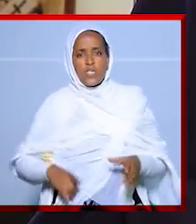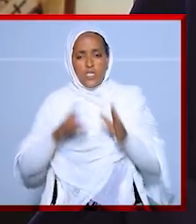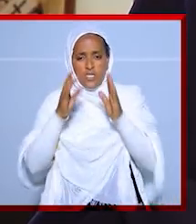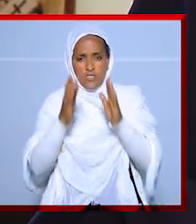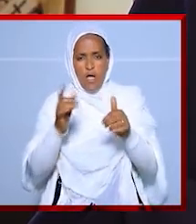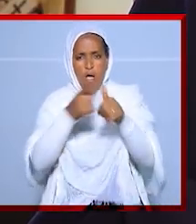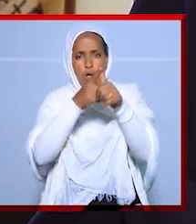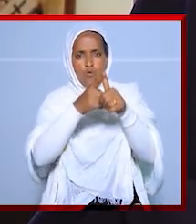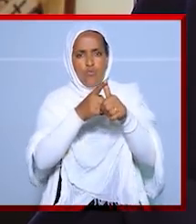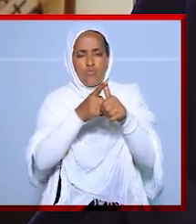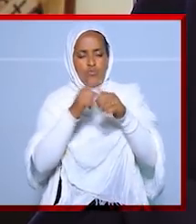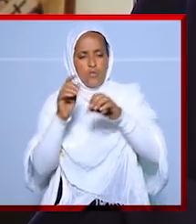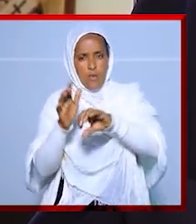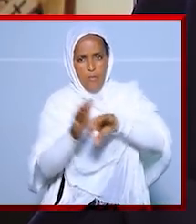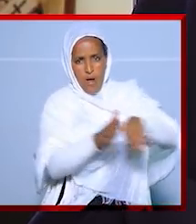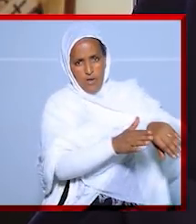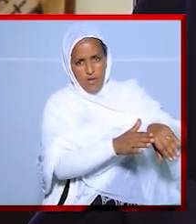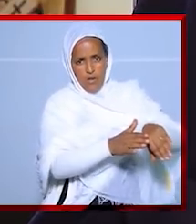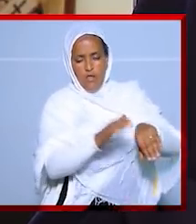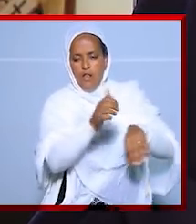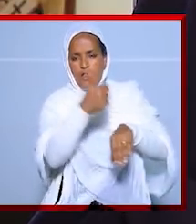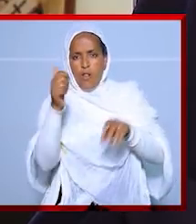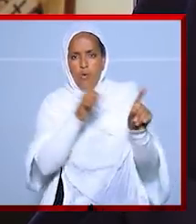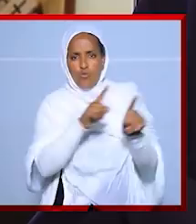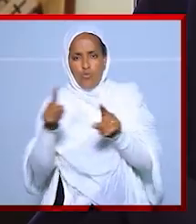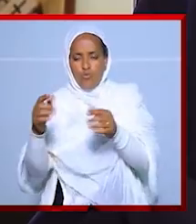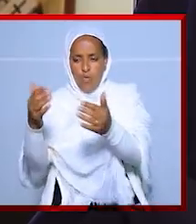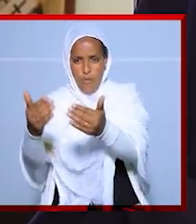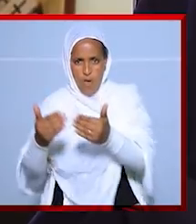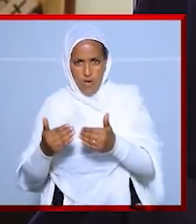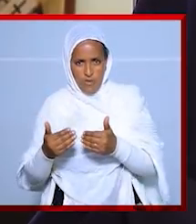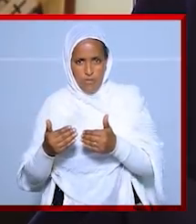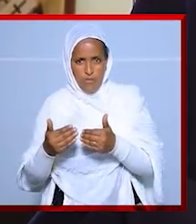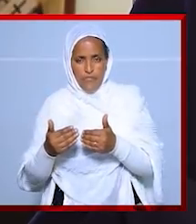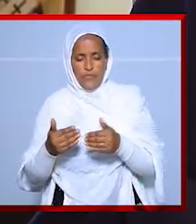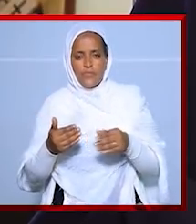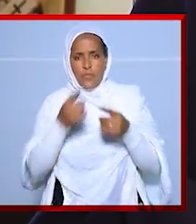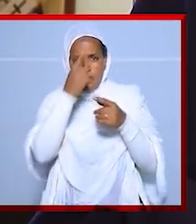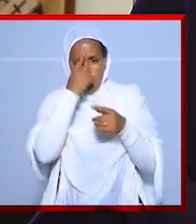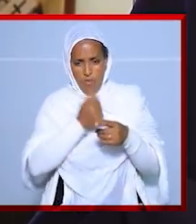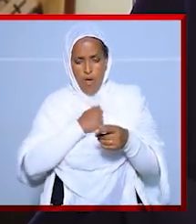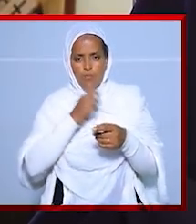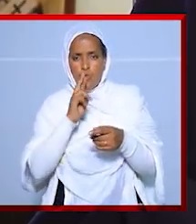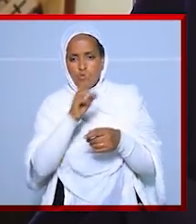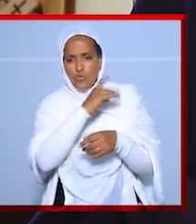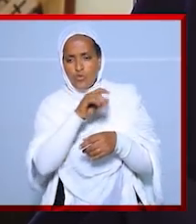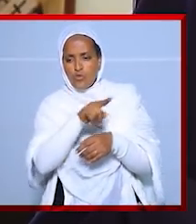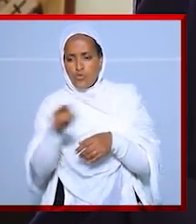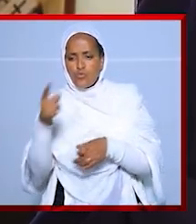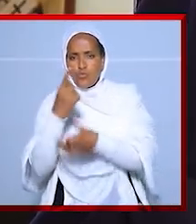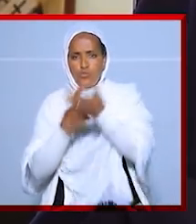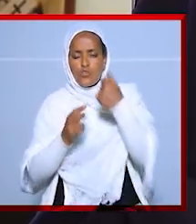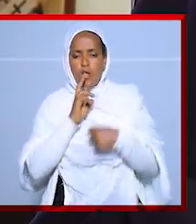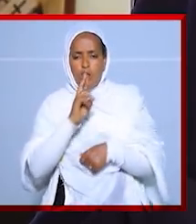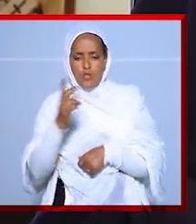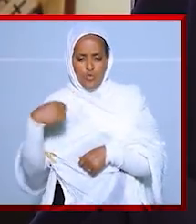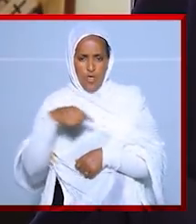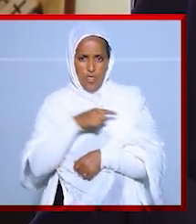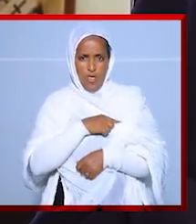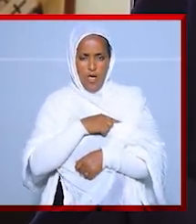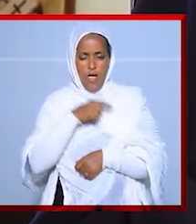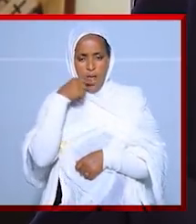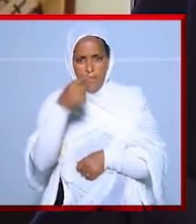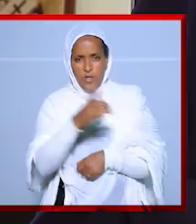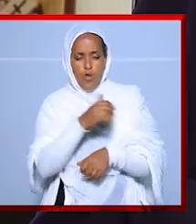ክርስትና አንዱን የማግለል እና ሌላውን ደግሞ የማቅረብ የሚያምኑ ናቸውና እነሱ ብቻ ናቸው